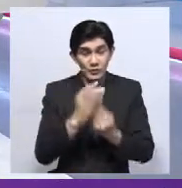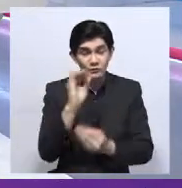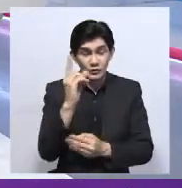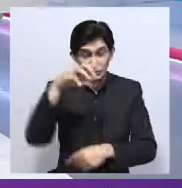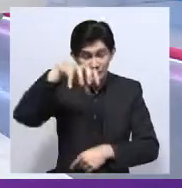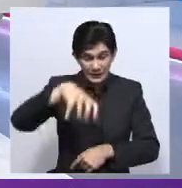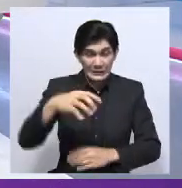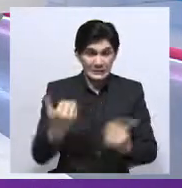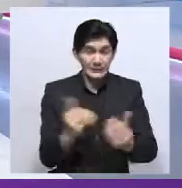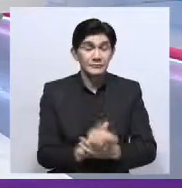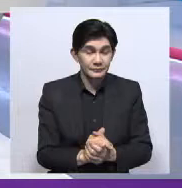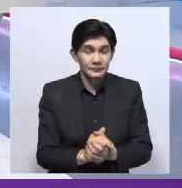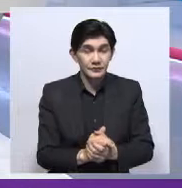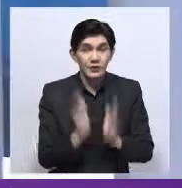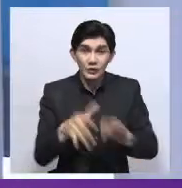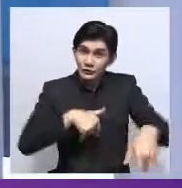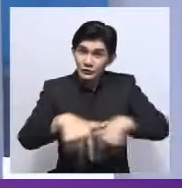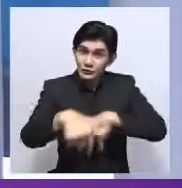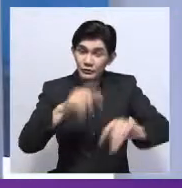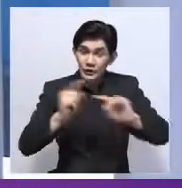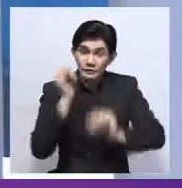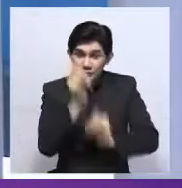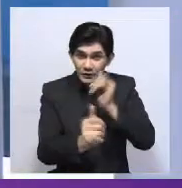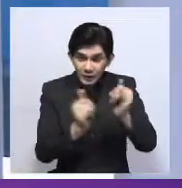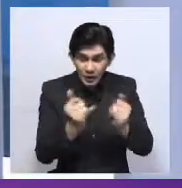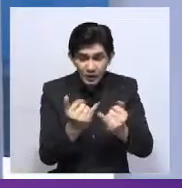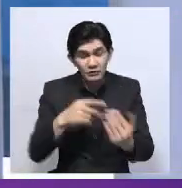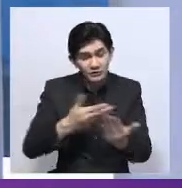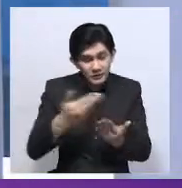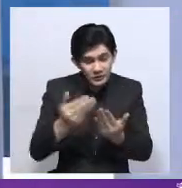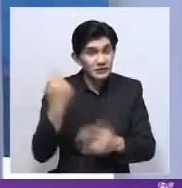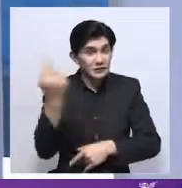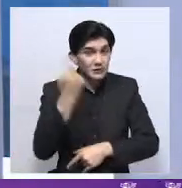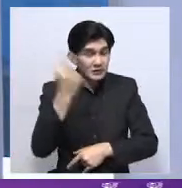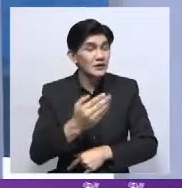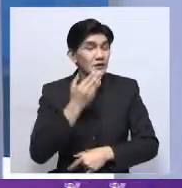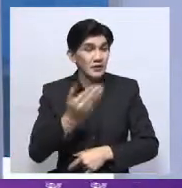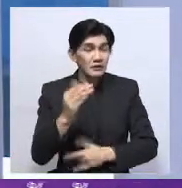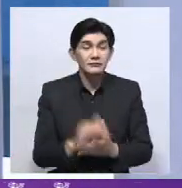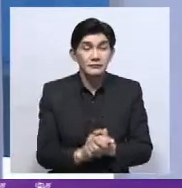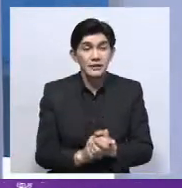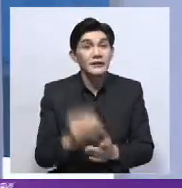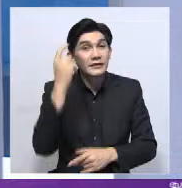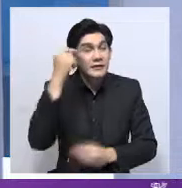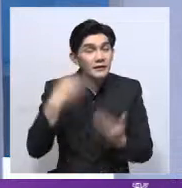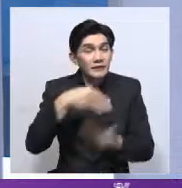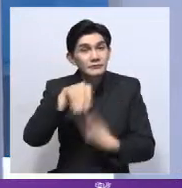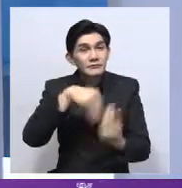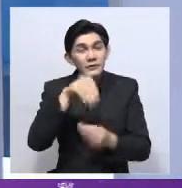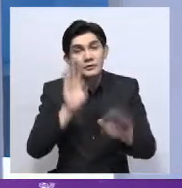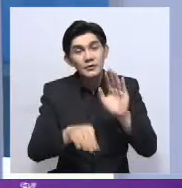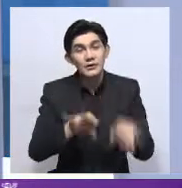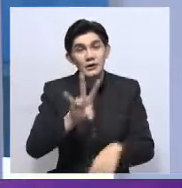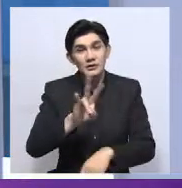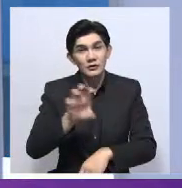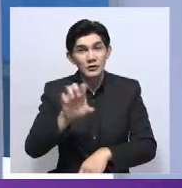มแห่งชาติสิริกิติ์นะคะก็มีพี่น้องประชาชนค่ะเดินทางไปเลือกโปรแกรมการท่องเที่ยวอย่างต่อเนื่องคาดกันว่าจะมีเงินหมุนเวียนภายในงาน